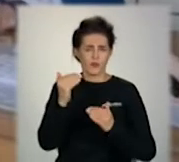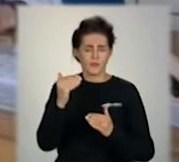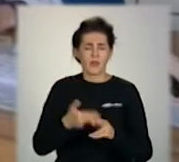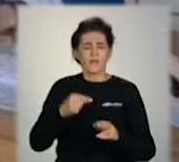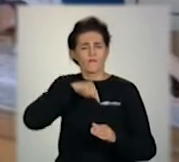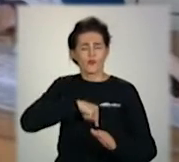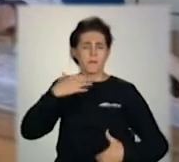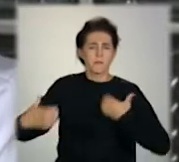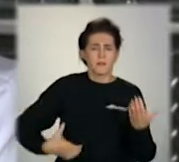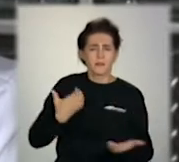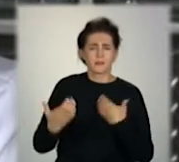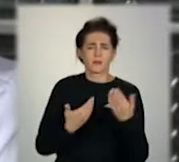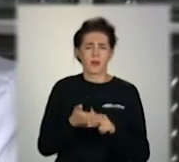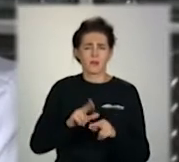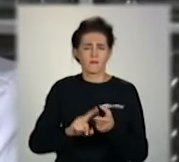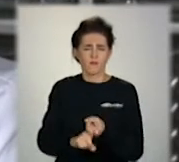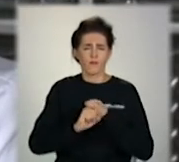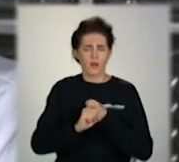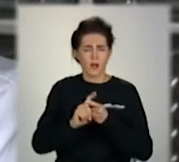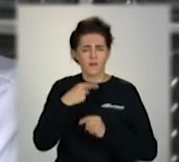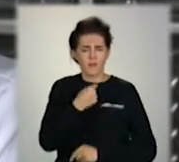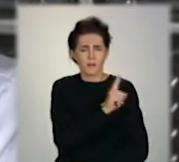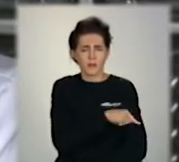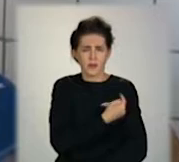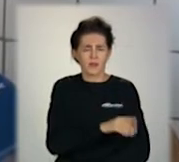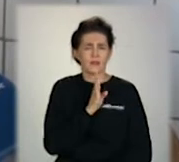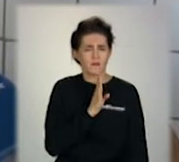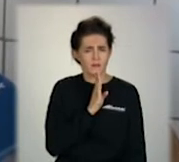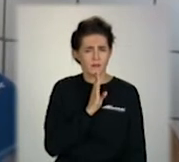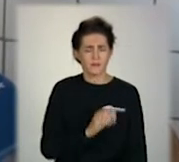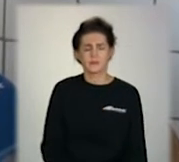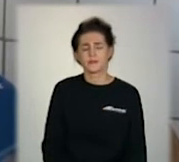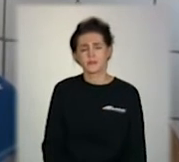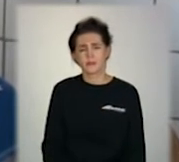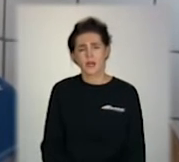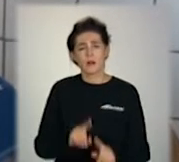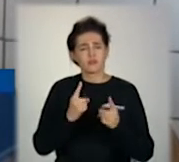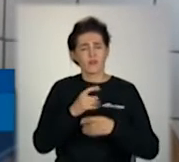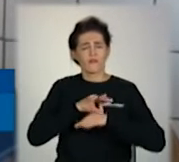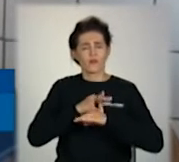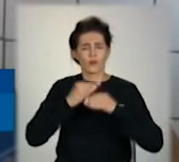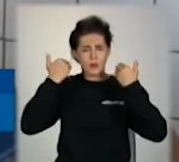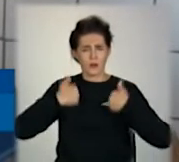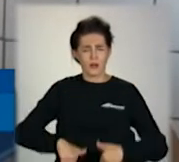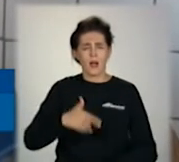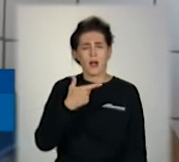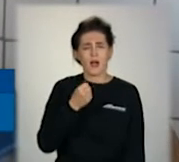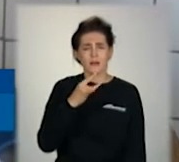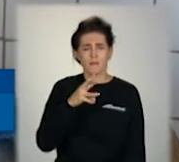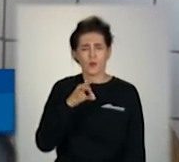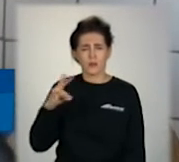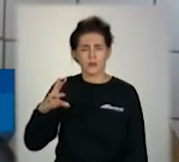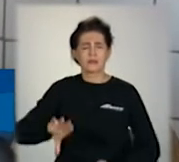напряму впливають на перебіг недуги, наголошує лікарка Наталія Загорулько. Тому що в організмі людини виробляються гормони стресу,